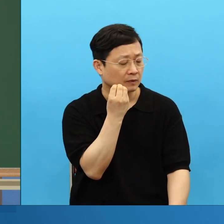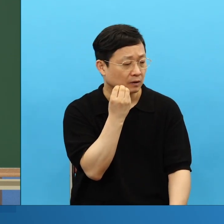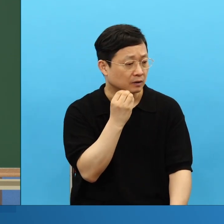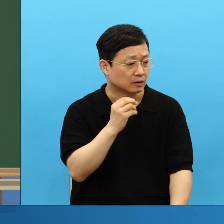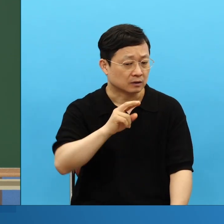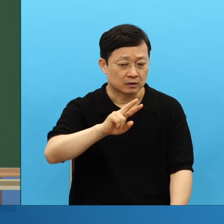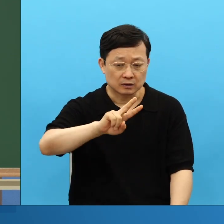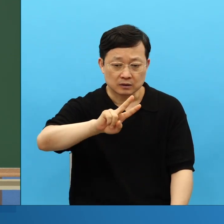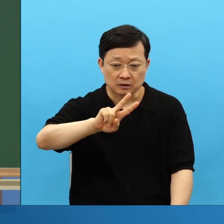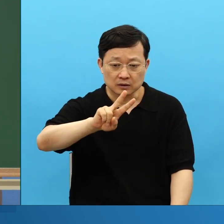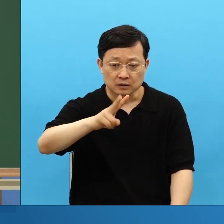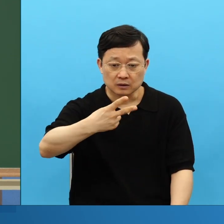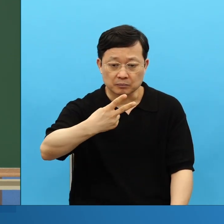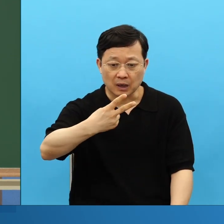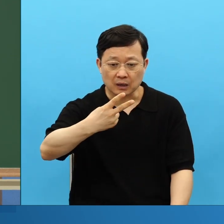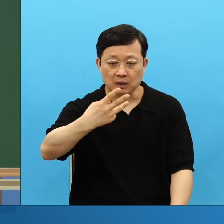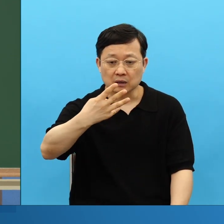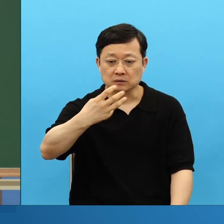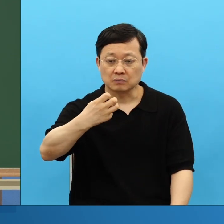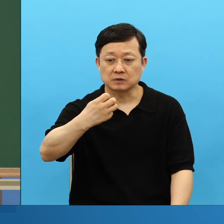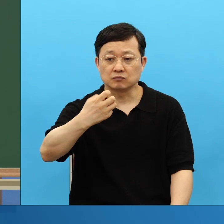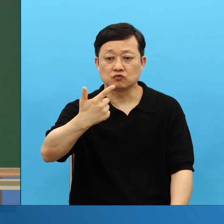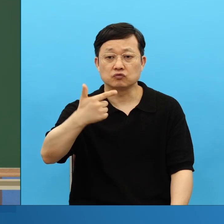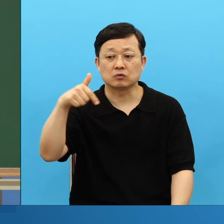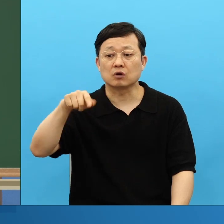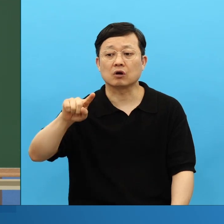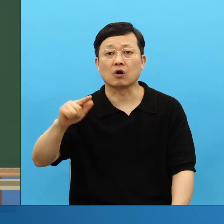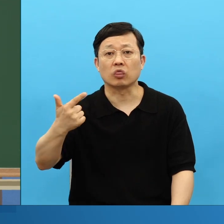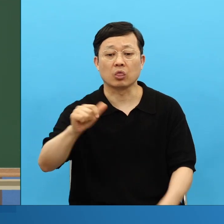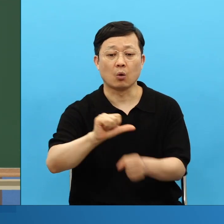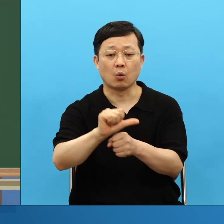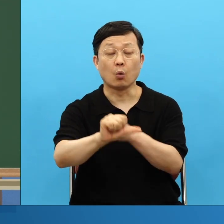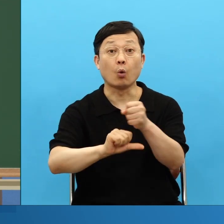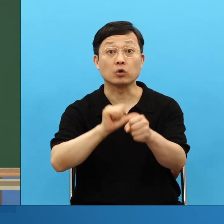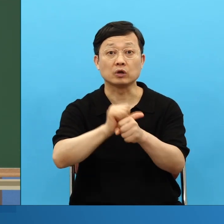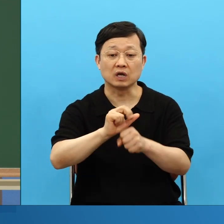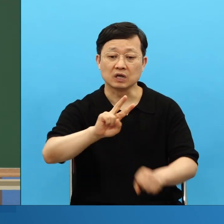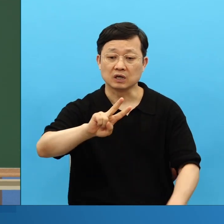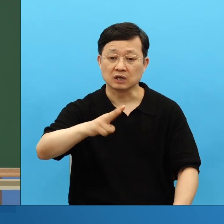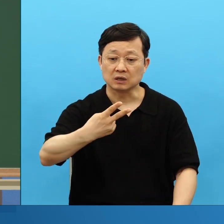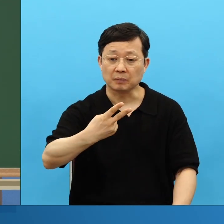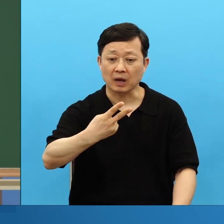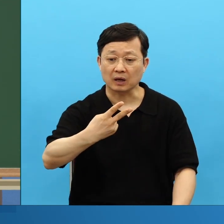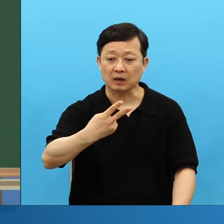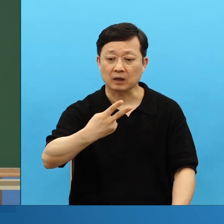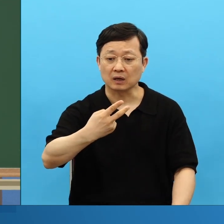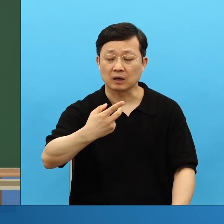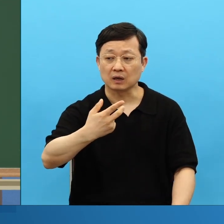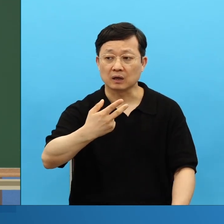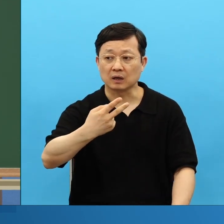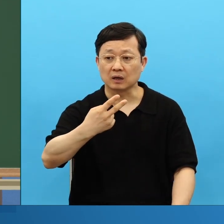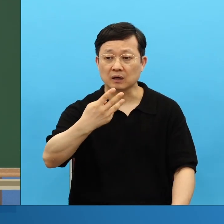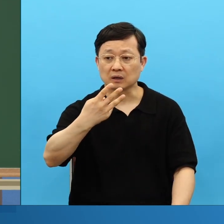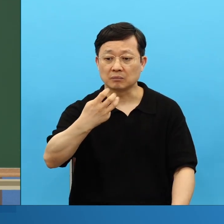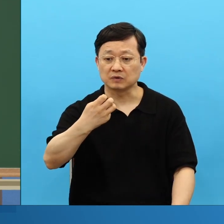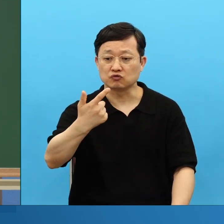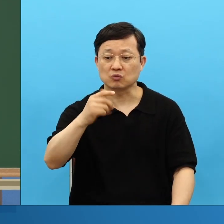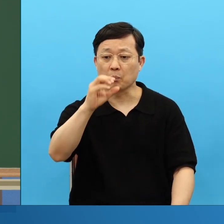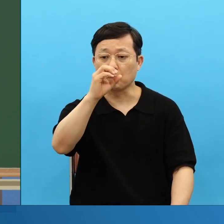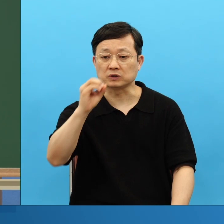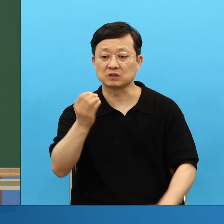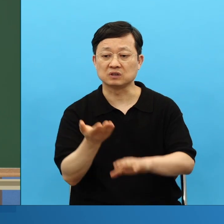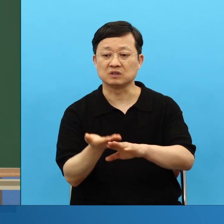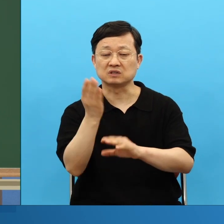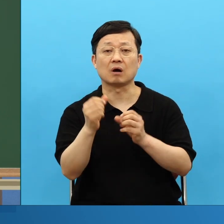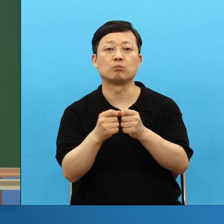237에서 제가 1 빼니까 기억이 되더라고요. 5년간 236%가 증가를 했다는 거죠. 청소년